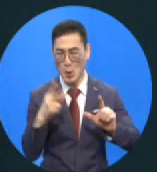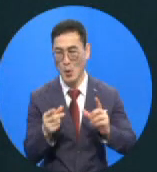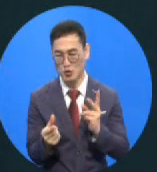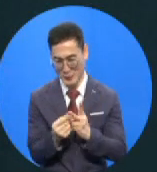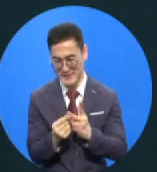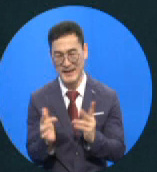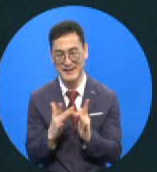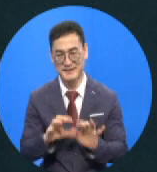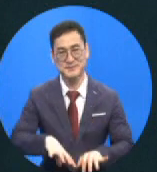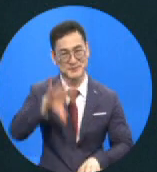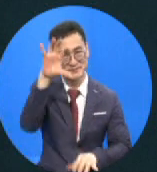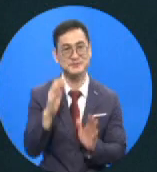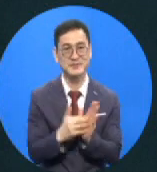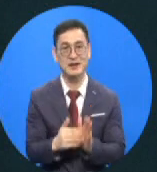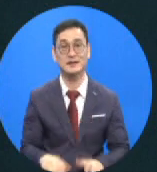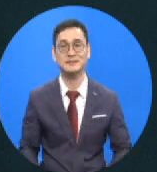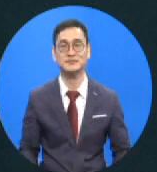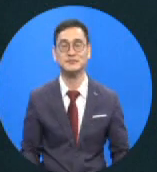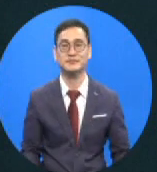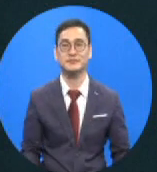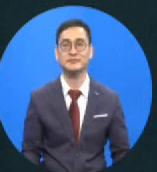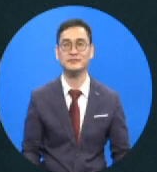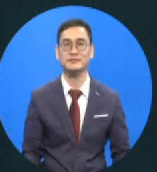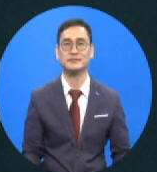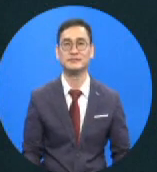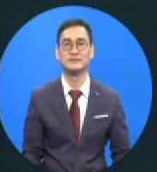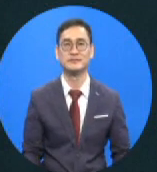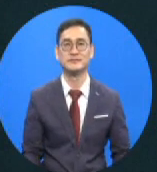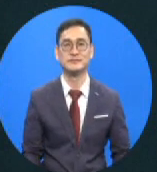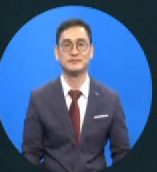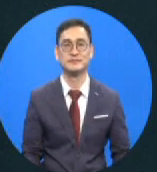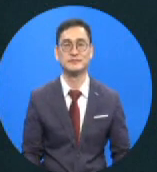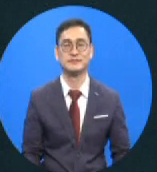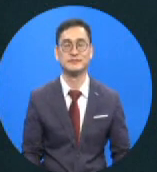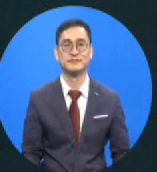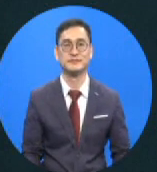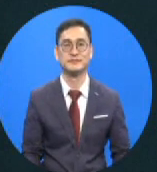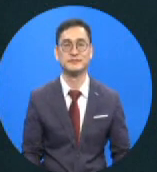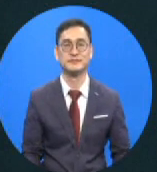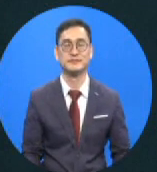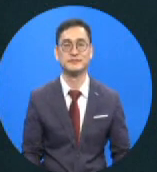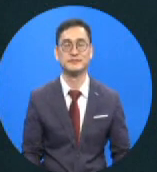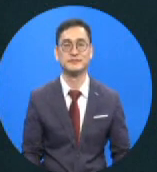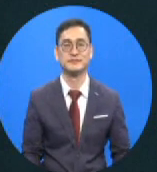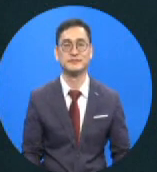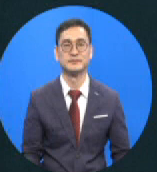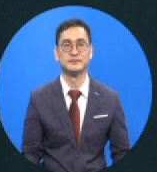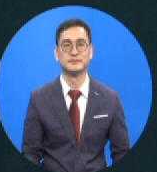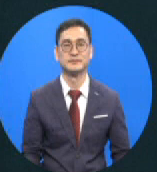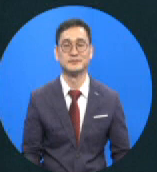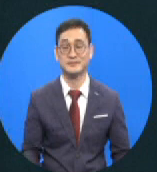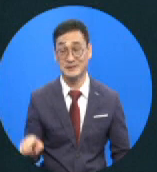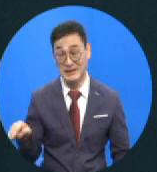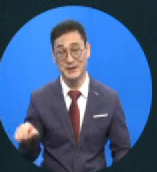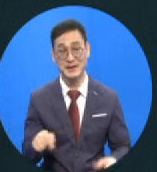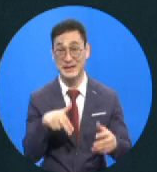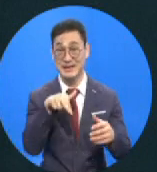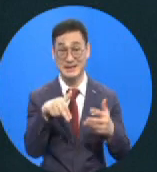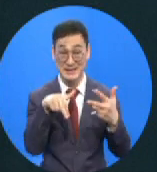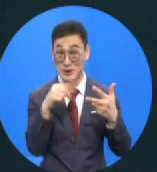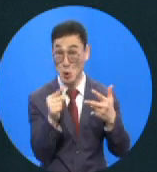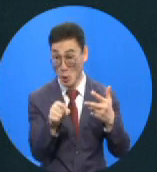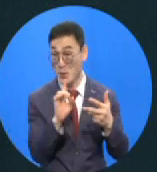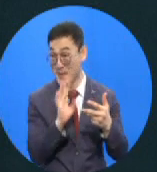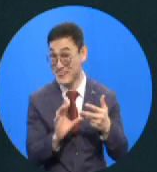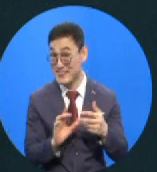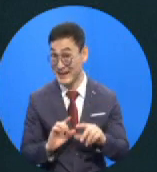지금 이제 뭐 심을 7쪽 가장 이제 이 회자가 되고 유행이 되는 그런 이청원 외에도 여러 가지로 올린 바가 있어요 얜 뭐